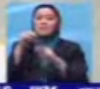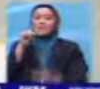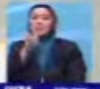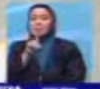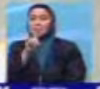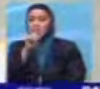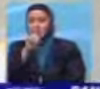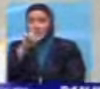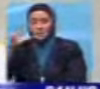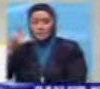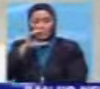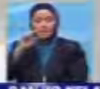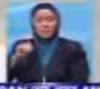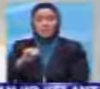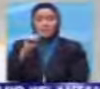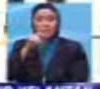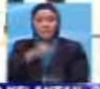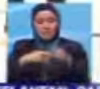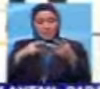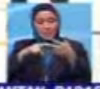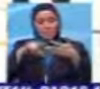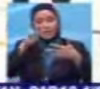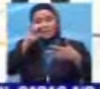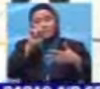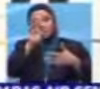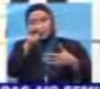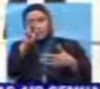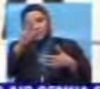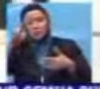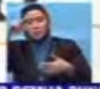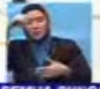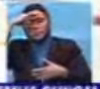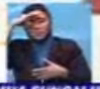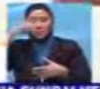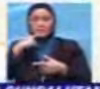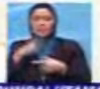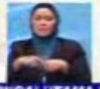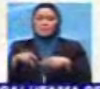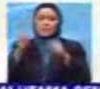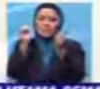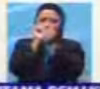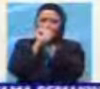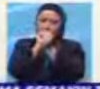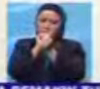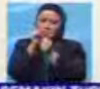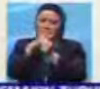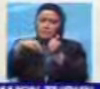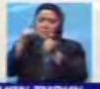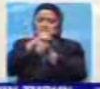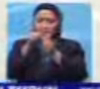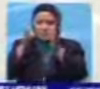Bahru. 5 warga asing berusia antara 30 hingga 57 tahun turut ditahan